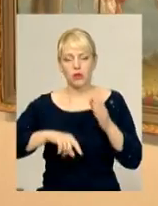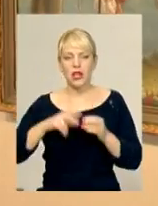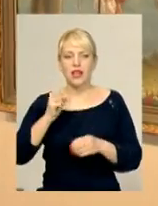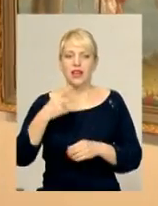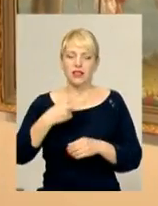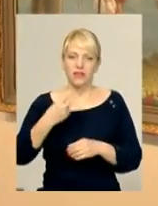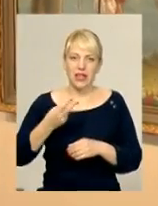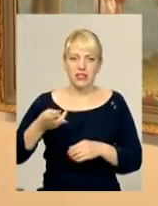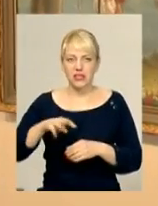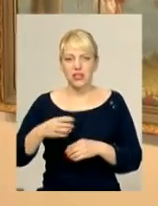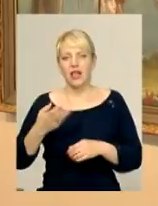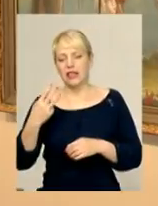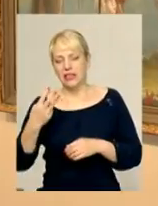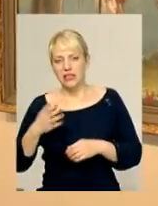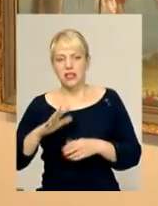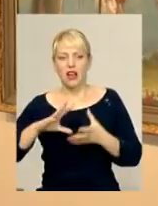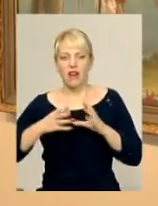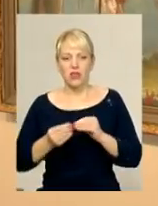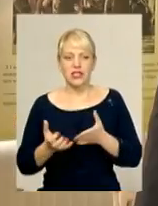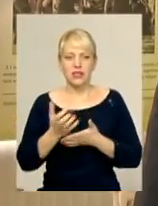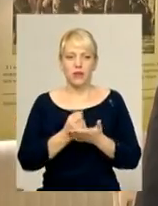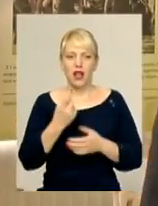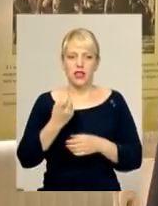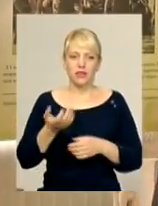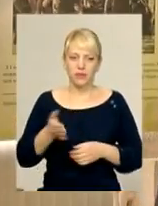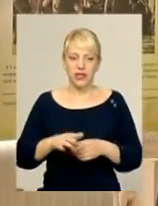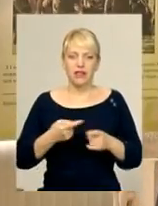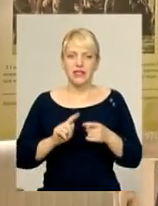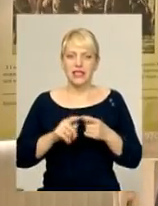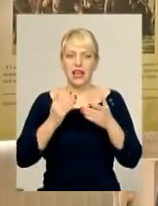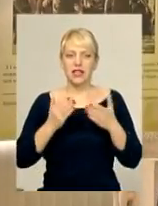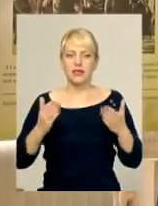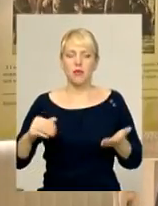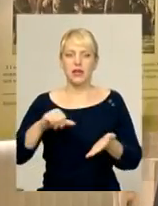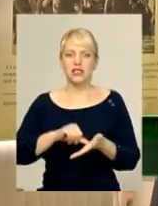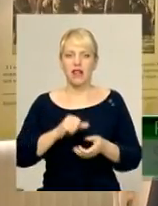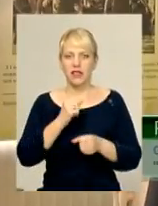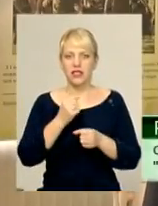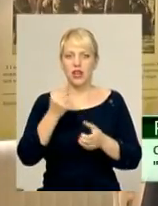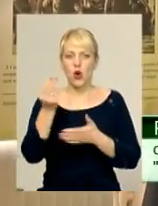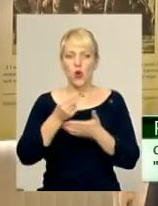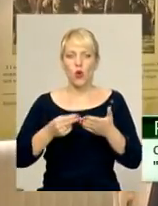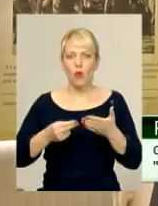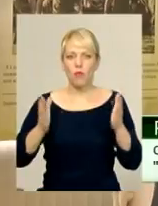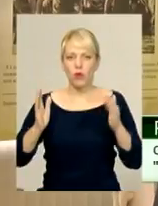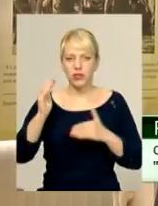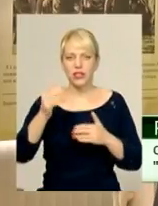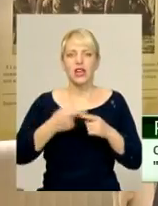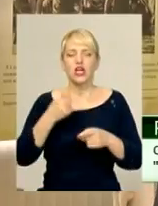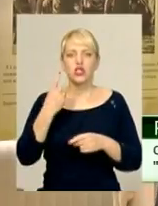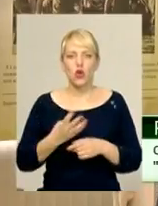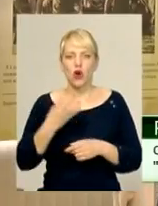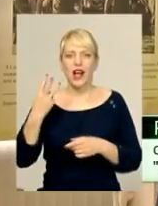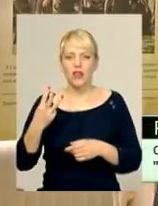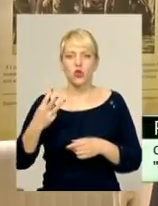-три десятки та в результаті змогли зібрати майже сотню. В даній експозиції представлено роботи 43 творчих людей.